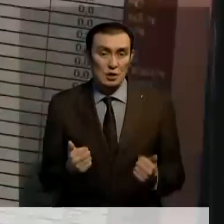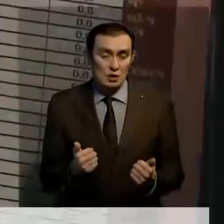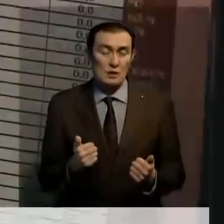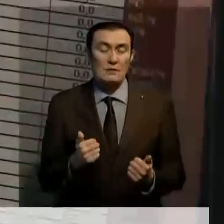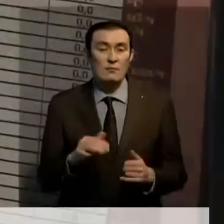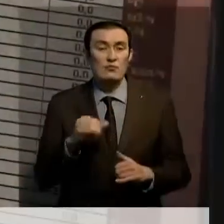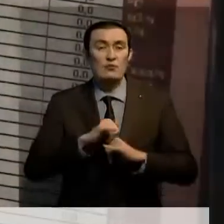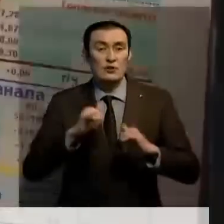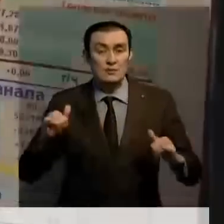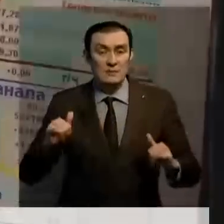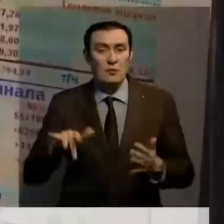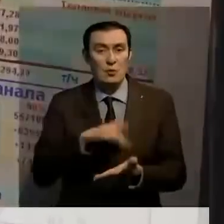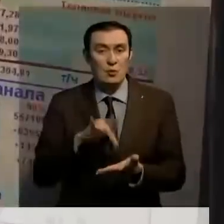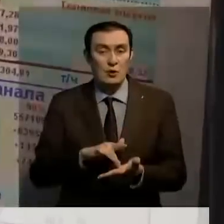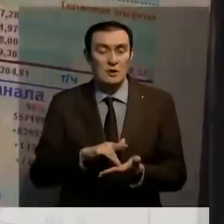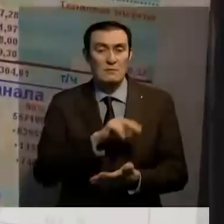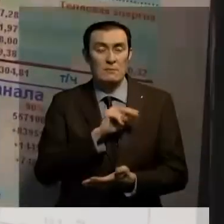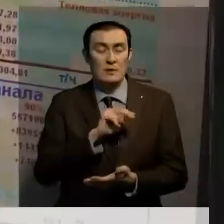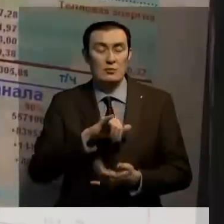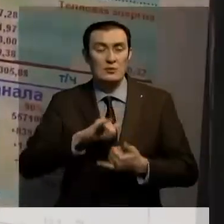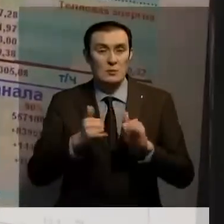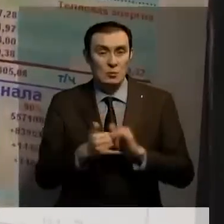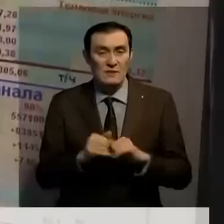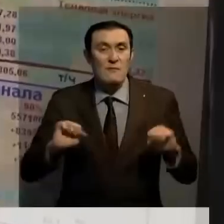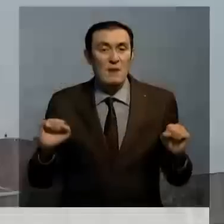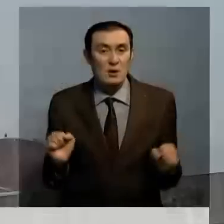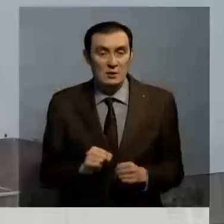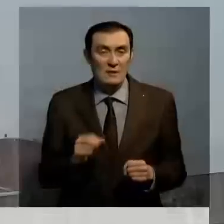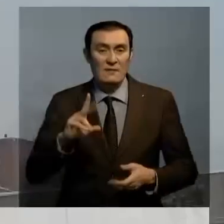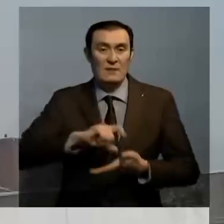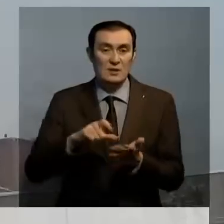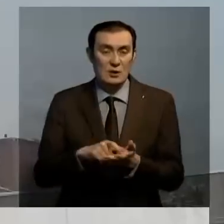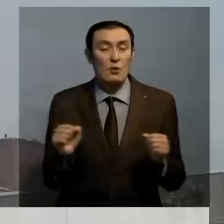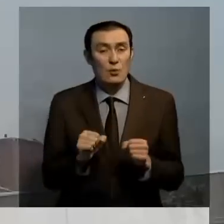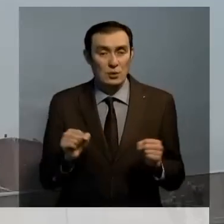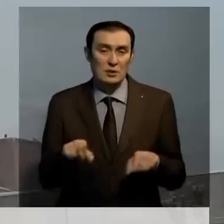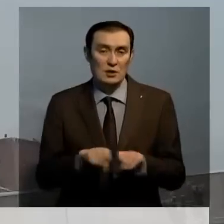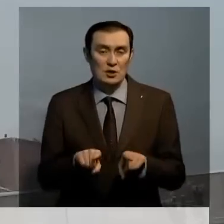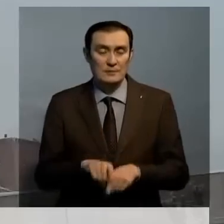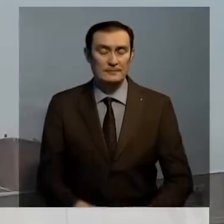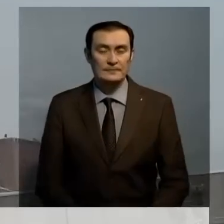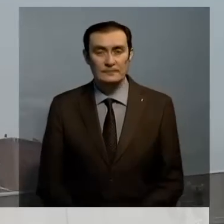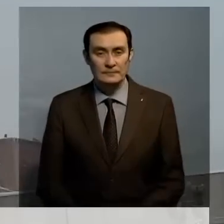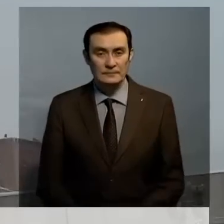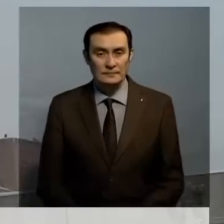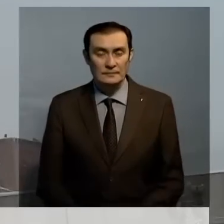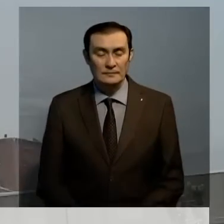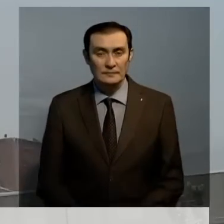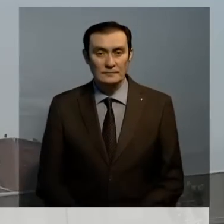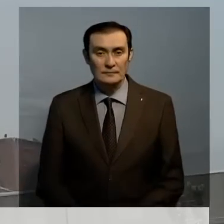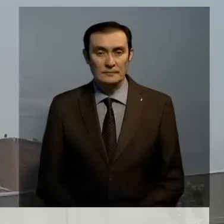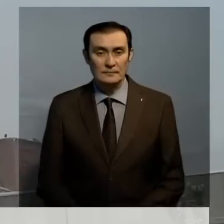в разрастающемся областном центре в морозных квартирах холодно. Андрей Сенберг, Надежда Баканов, Усть-Каменогорск,